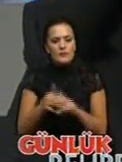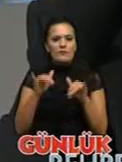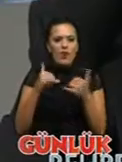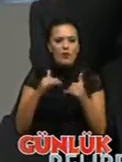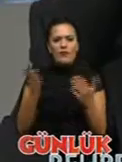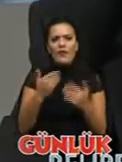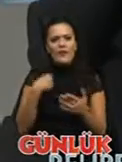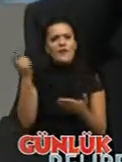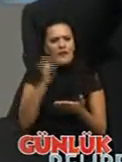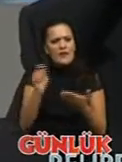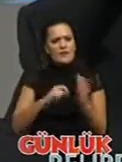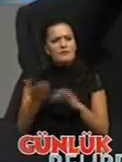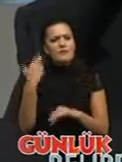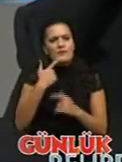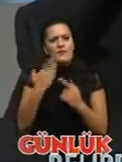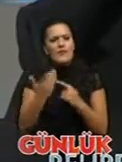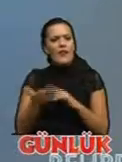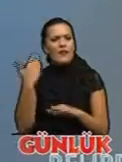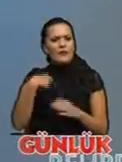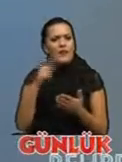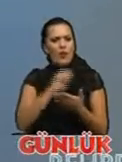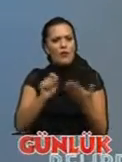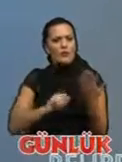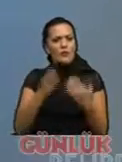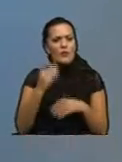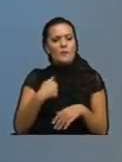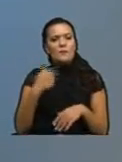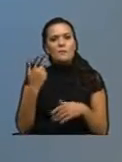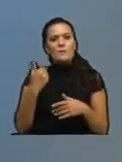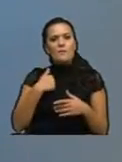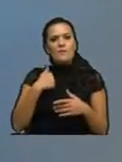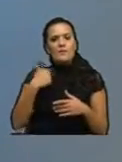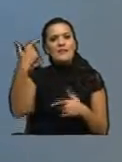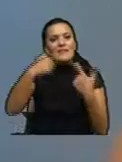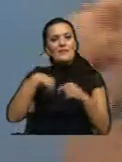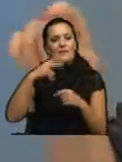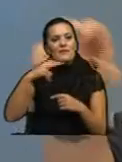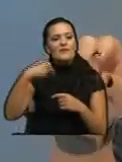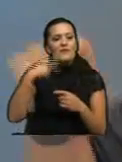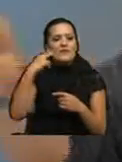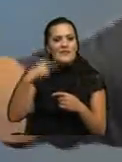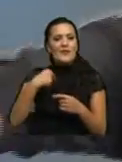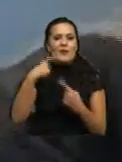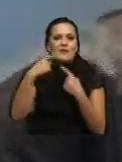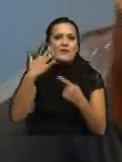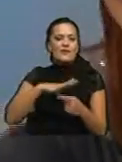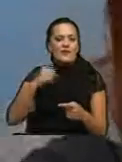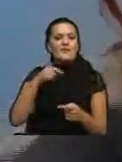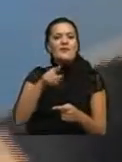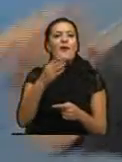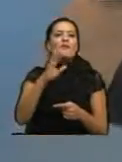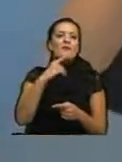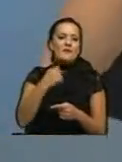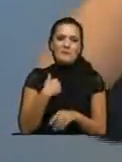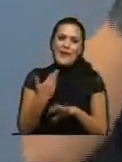oyun filan yazdım. Geçtiğimiz yıllarda i̇şte ben bir size oyunum, bir şey söyleyeyim oldu. Mi? Evet. Ben izleyicilerimizle konuşmak istiyorum. Sizinle olmuyor dermiş. Ben gidiyorum.